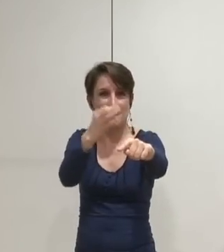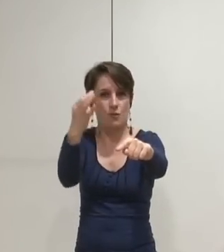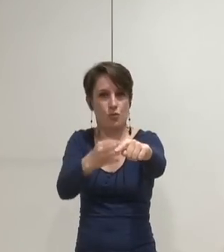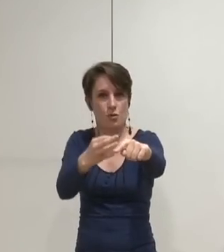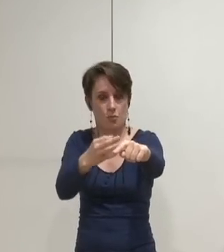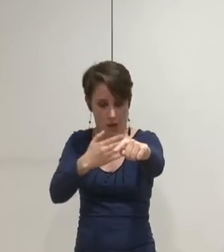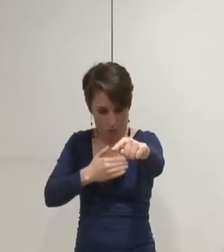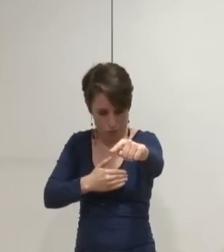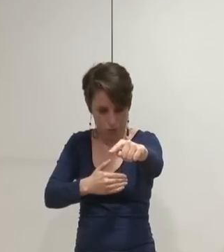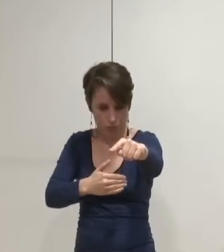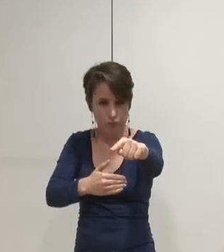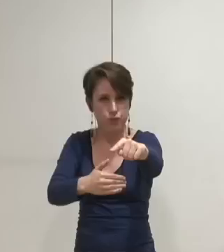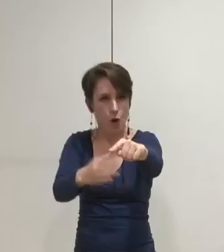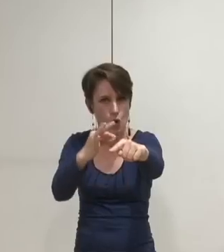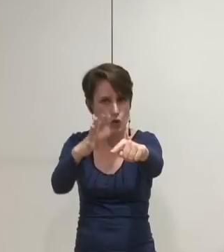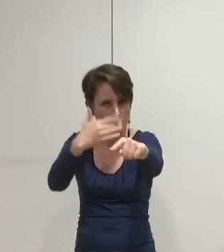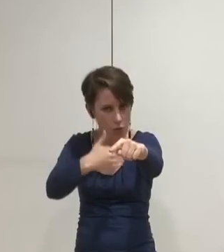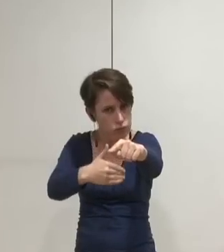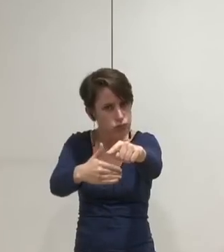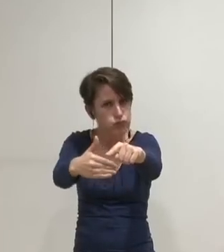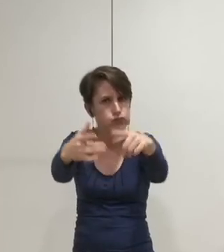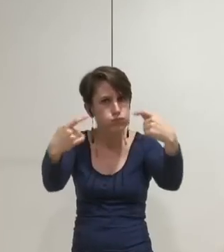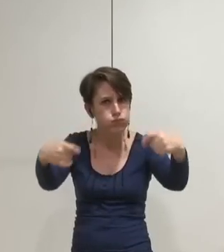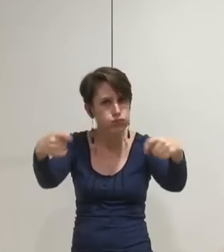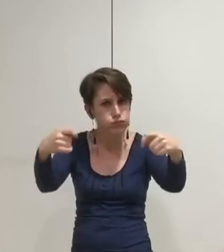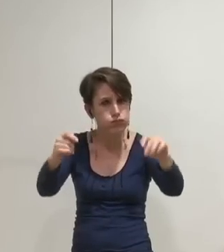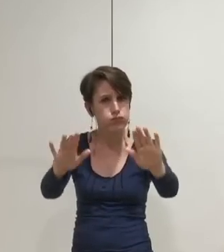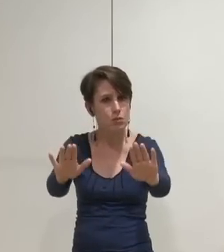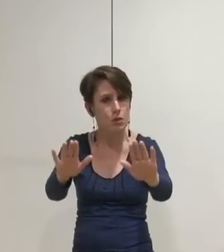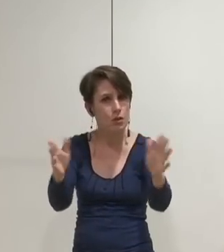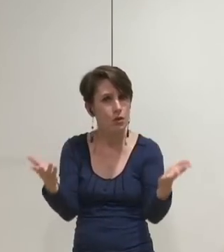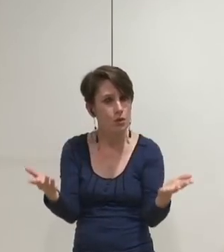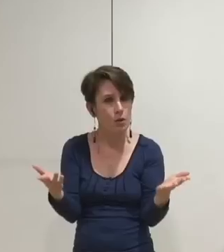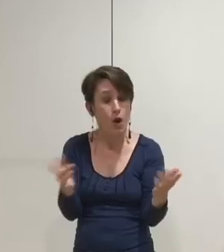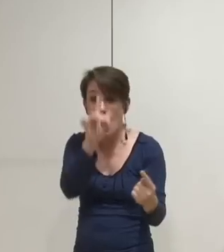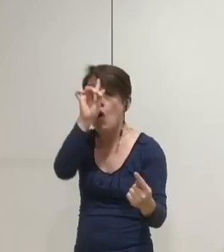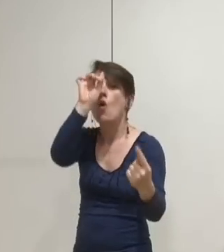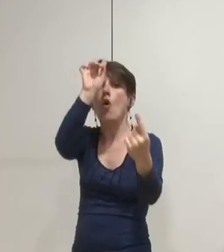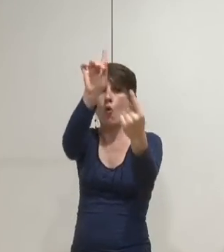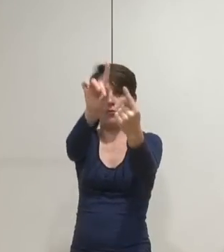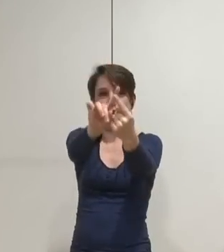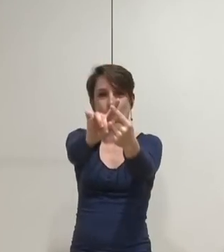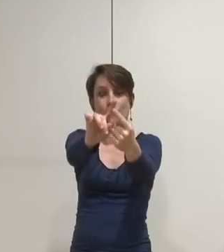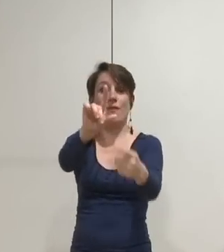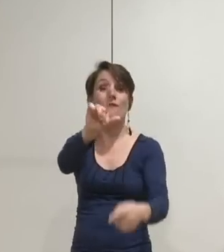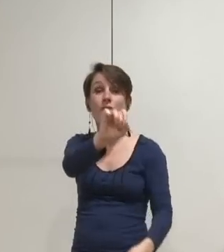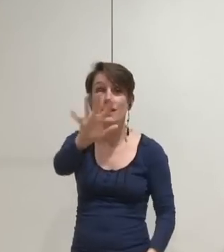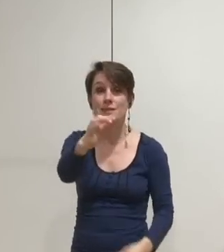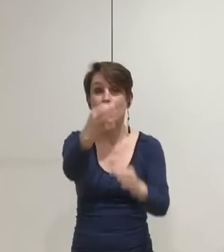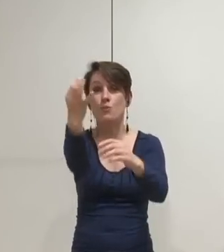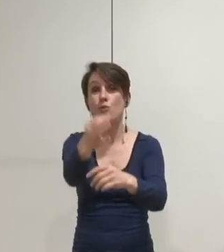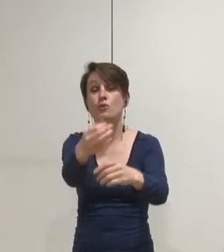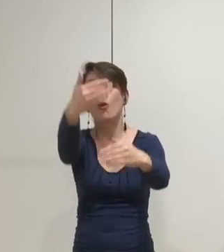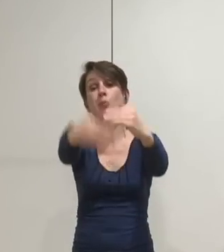sera jugé et donc si le l'objectif de 25 % ne me